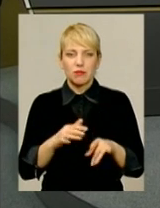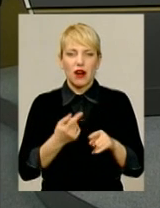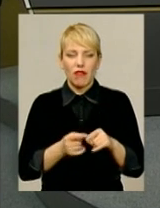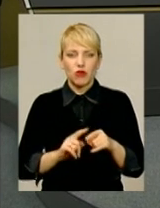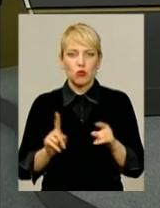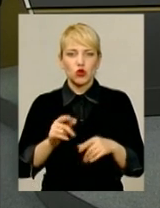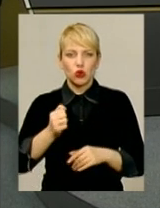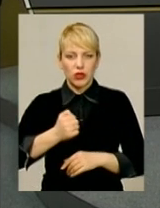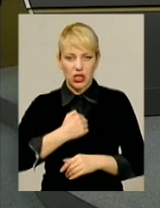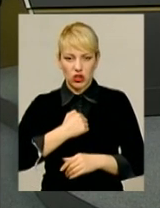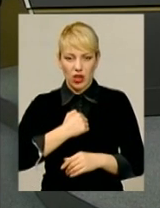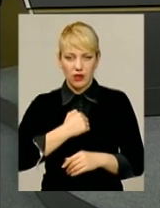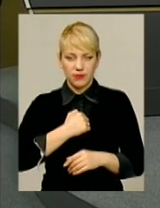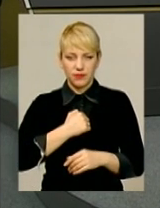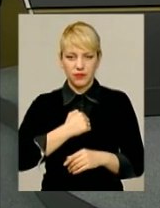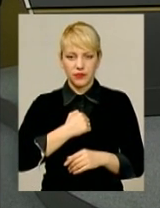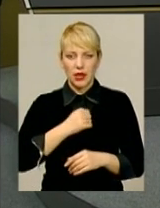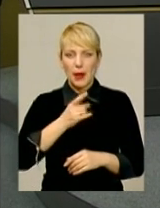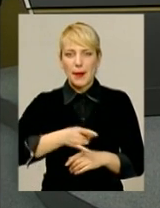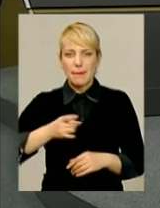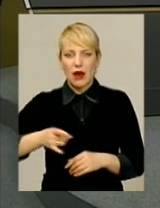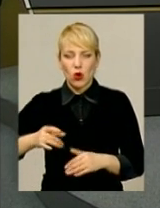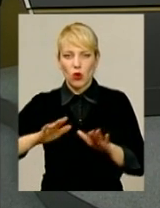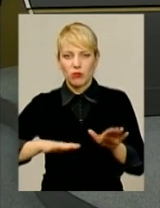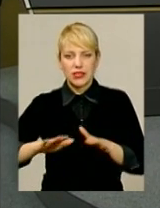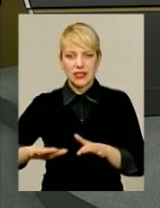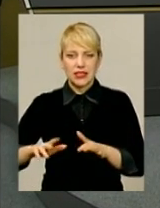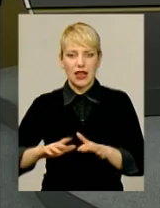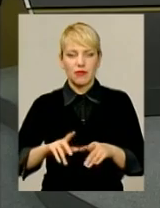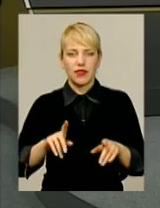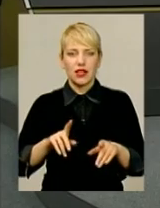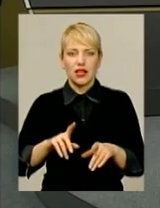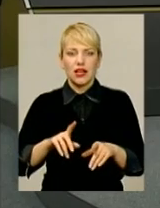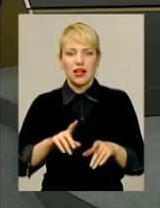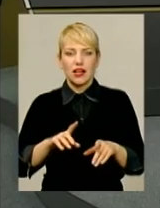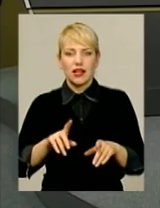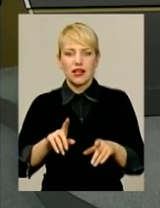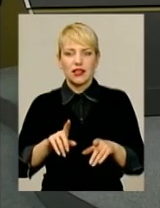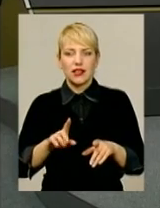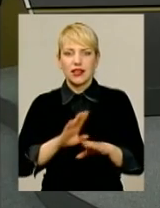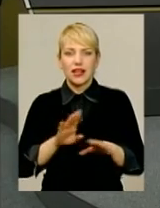на превеликий жаль, паркомістя не так дорого коштують, як